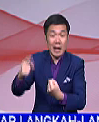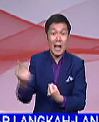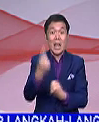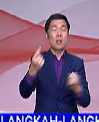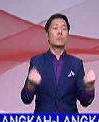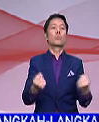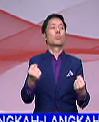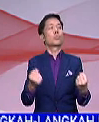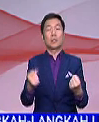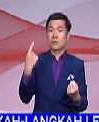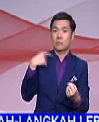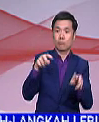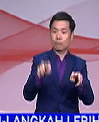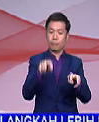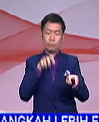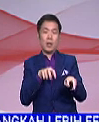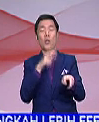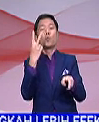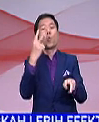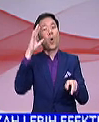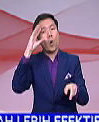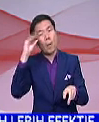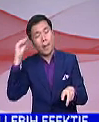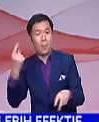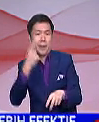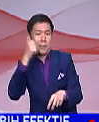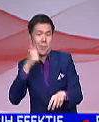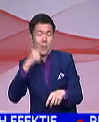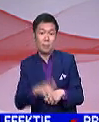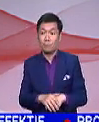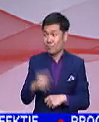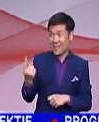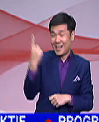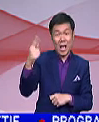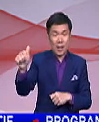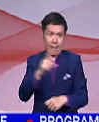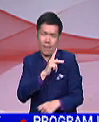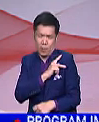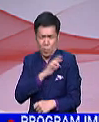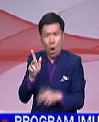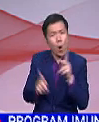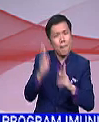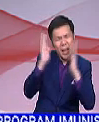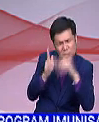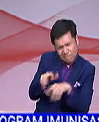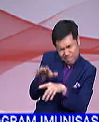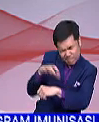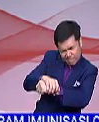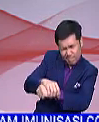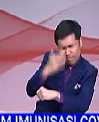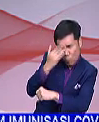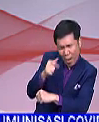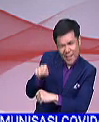pemandu bersama dua lelaki dan satu wanita. Turut ditahan seorang tekong darat warga tempatan disyaki terlibat